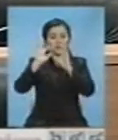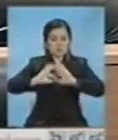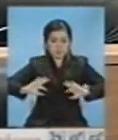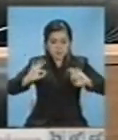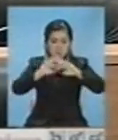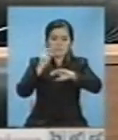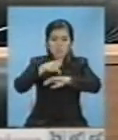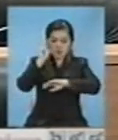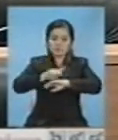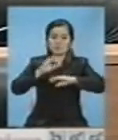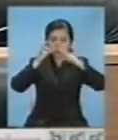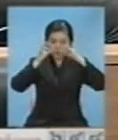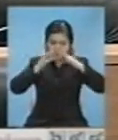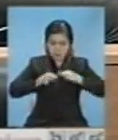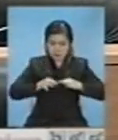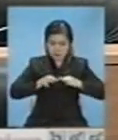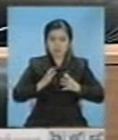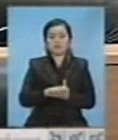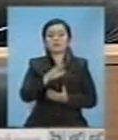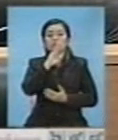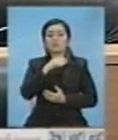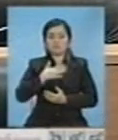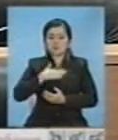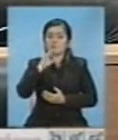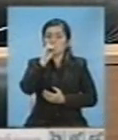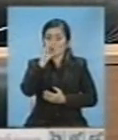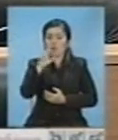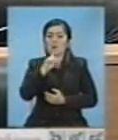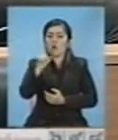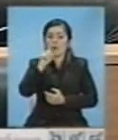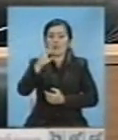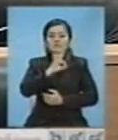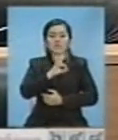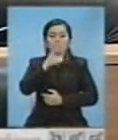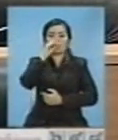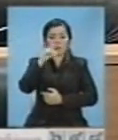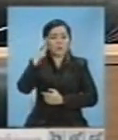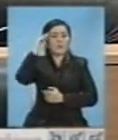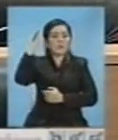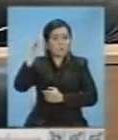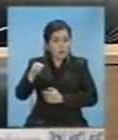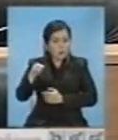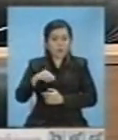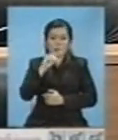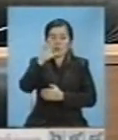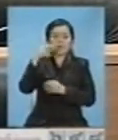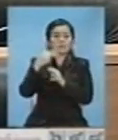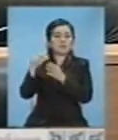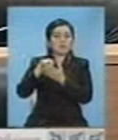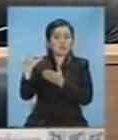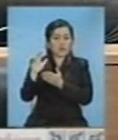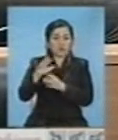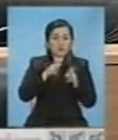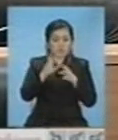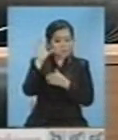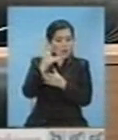ยถ้าผมกล่าวหาสมาชิกท่านใดท่านหนึ่งว่าสมาชิกกำลังโกหกและผมบอกไม่ต้องถอนคำพูดอย่างนี้ข้อบังคับใช้ไม่